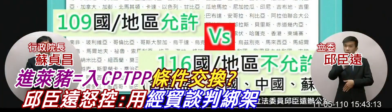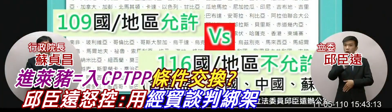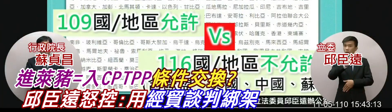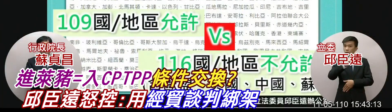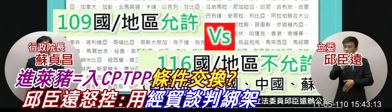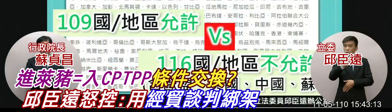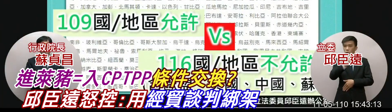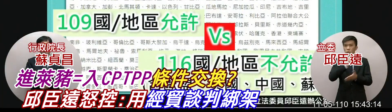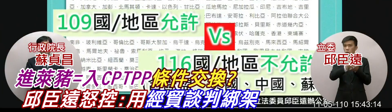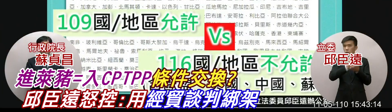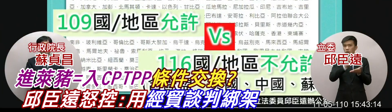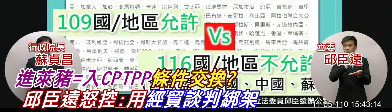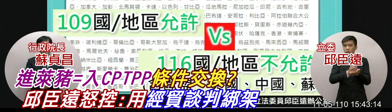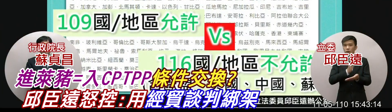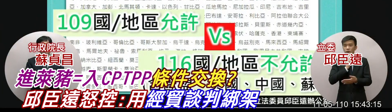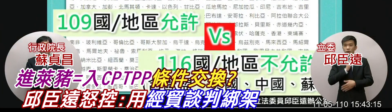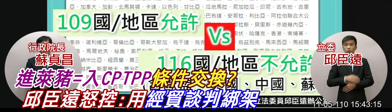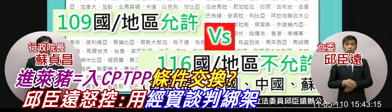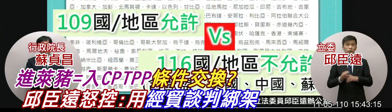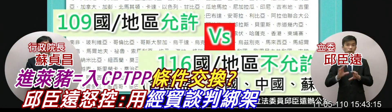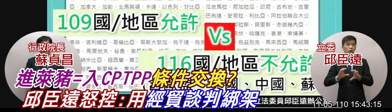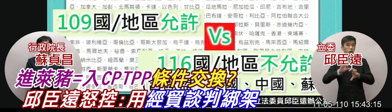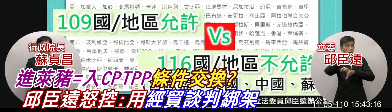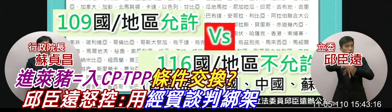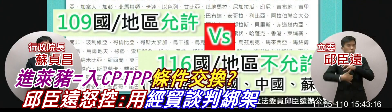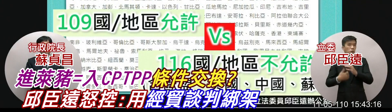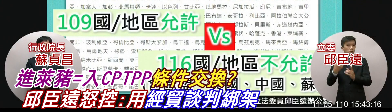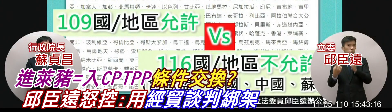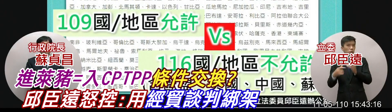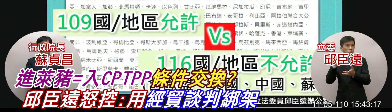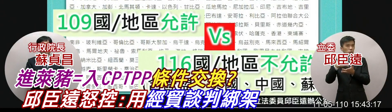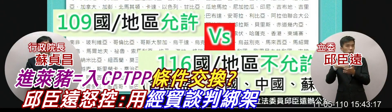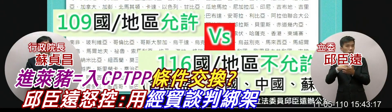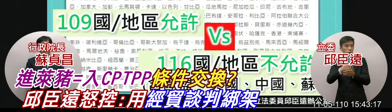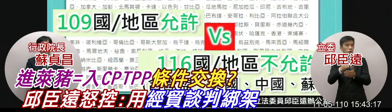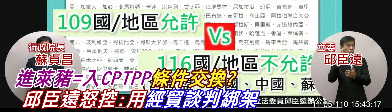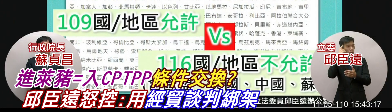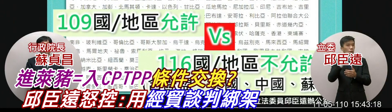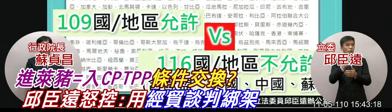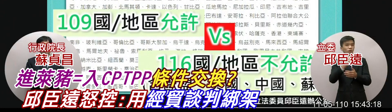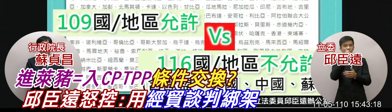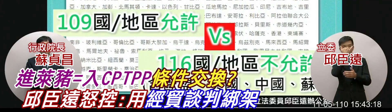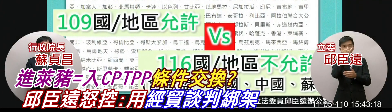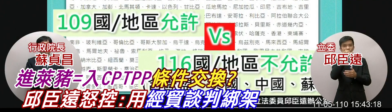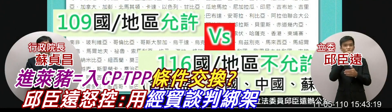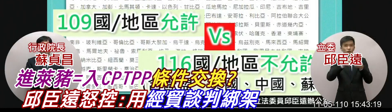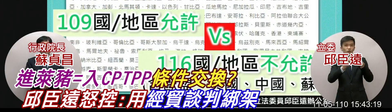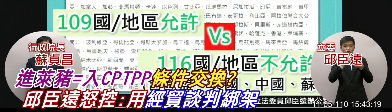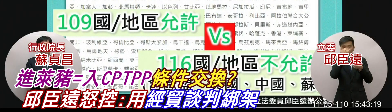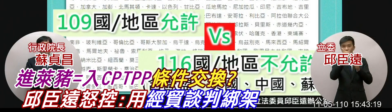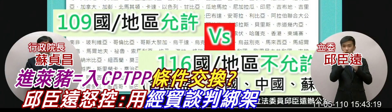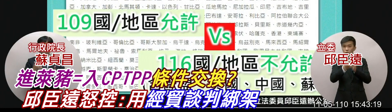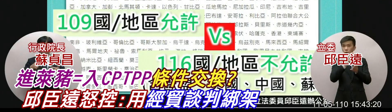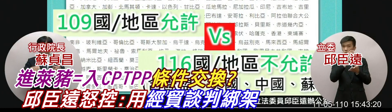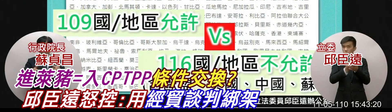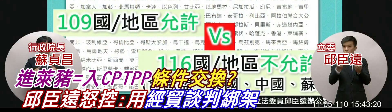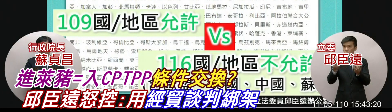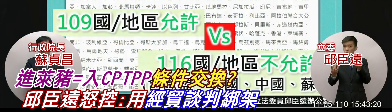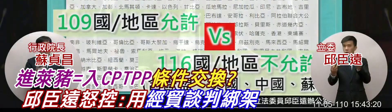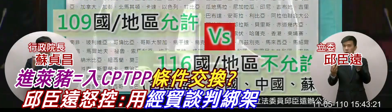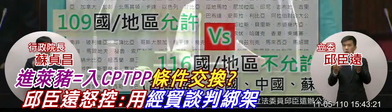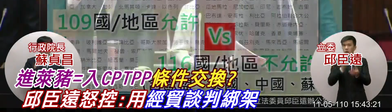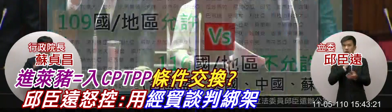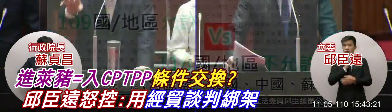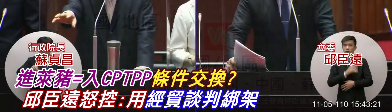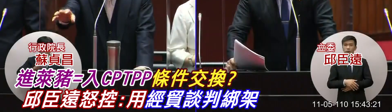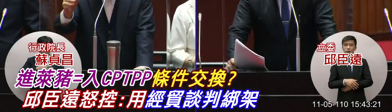的趋势来讲，全世界不接受的国家是比接受的还要多。这个部分院长认不认同？ 不是这样，是不用莱